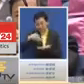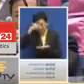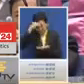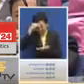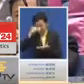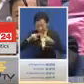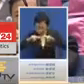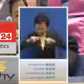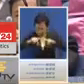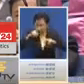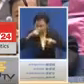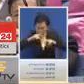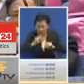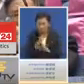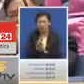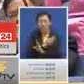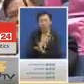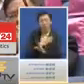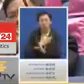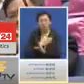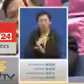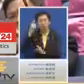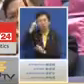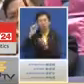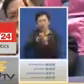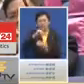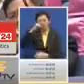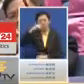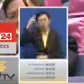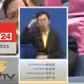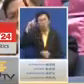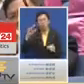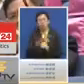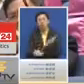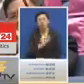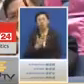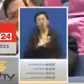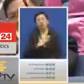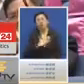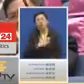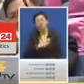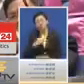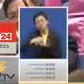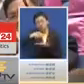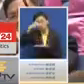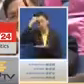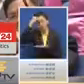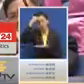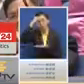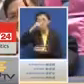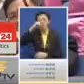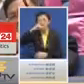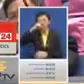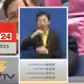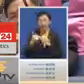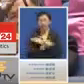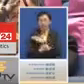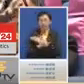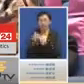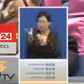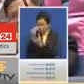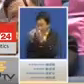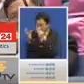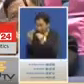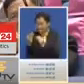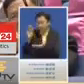ยศึกษาก่อนเราอีกมันรู้ประเทศไทยมากกว่าเราอีกผมนี่ต้องไปเรียนความเป็นไทยจากต่างประเทศข้อมูลประเทศ